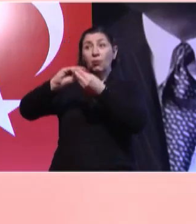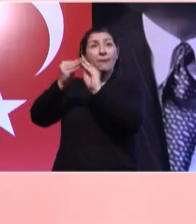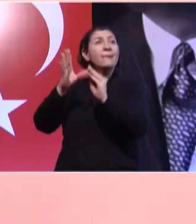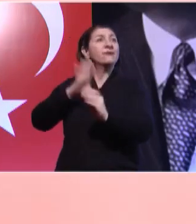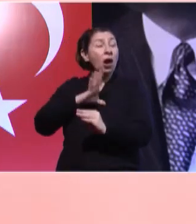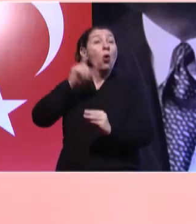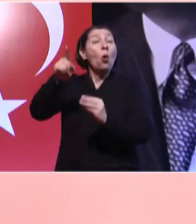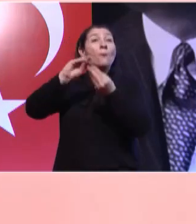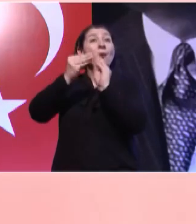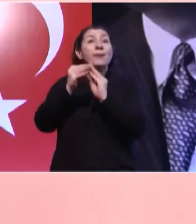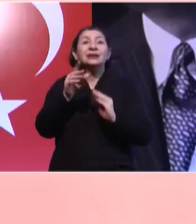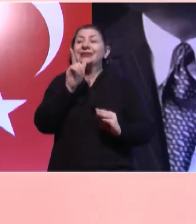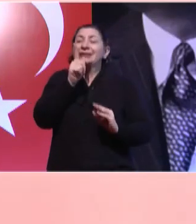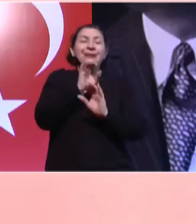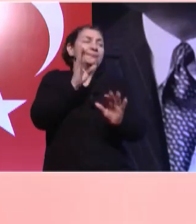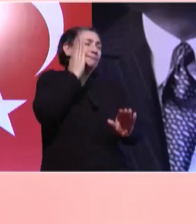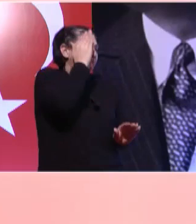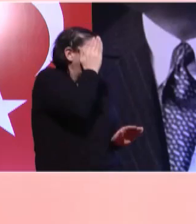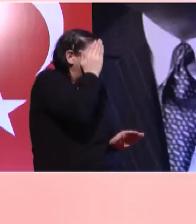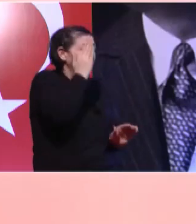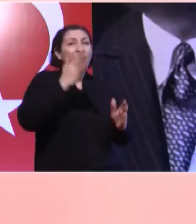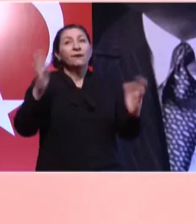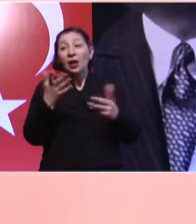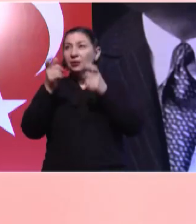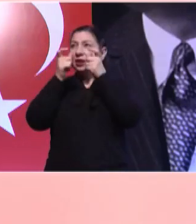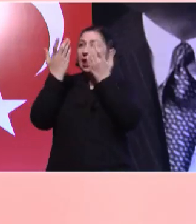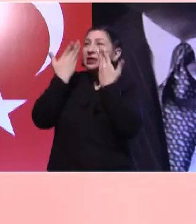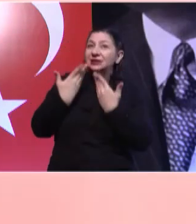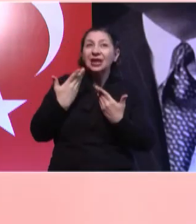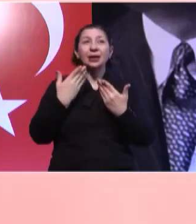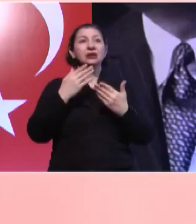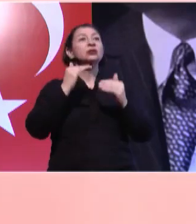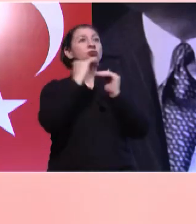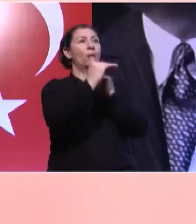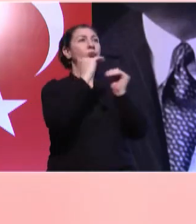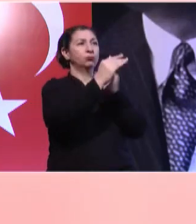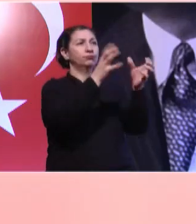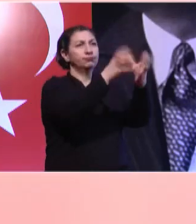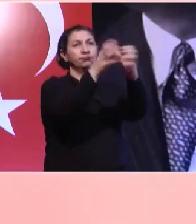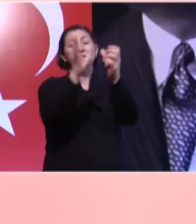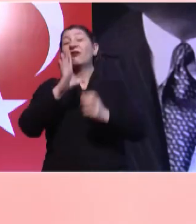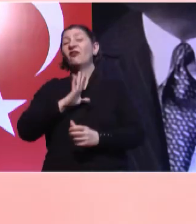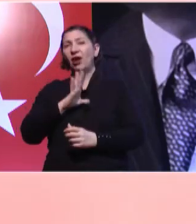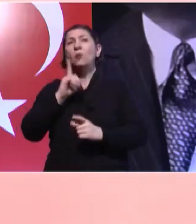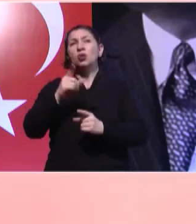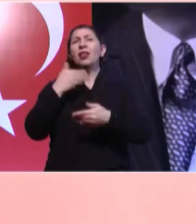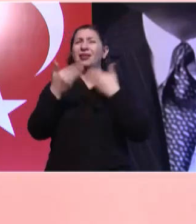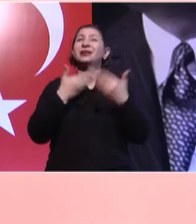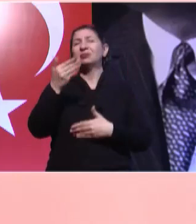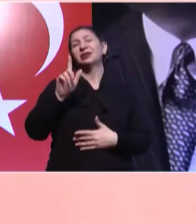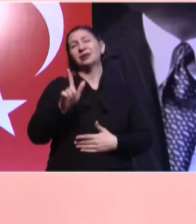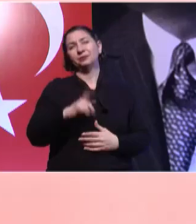o sorunlara kayıtsız kalmayan, sorunları dikkatle izleyen kitleler var. Bunların da anlatılması